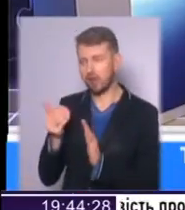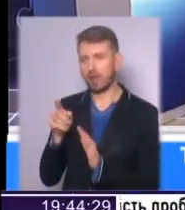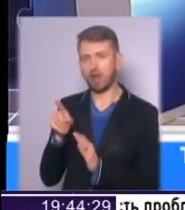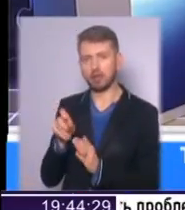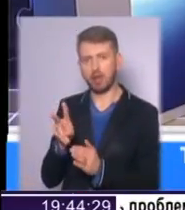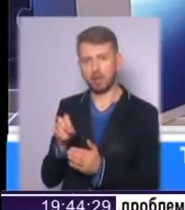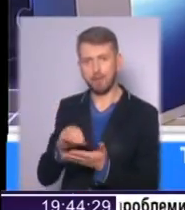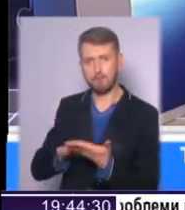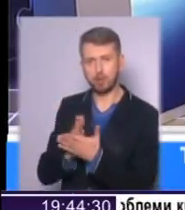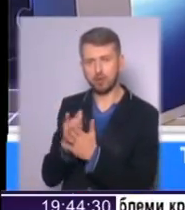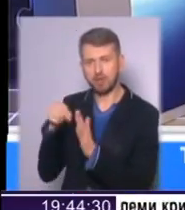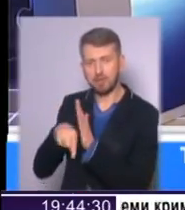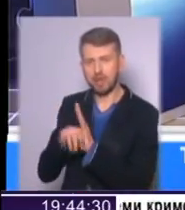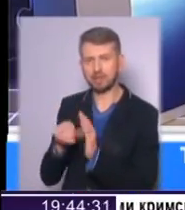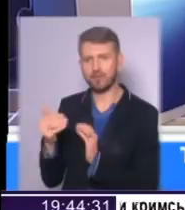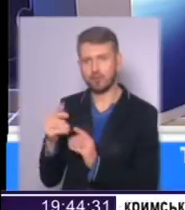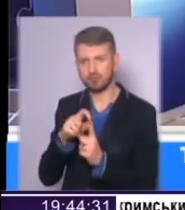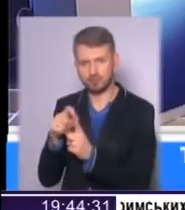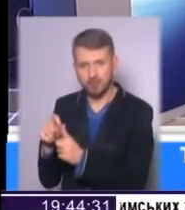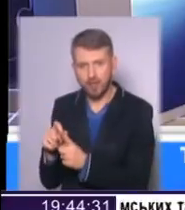вашому не запитанні, а тезі